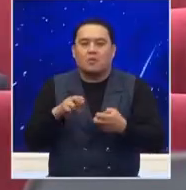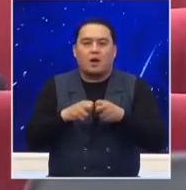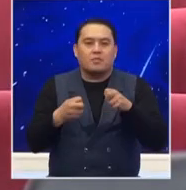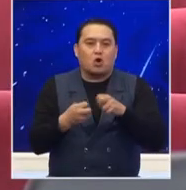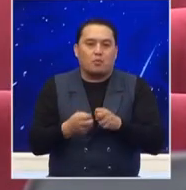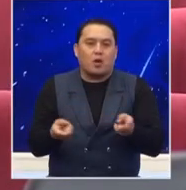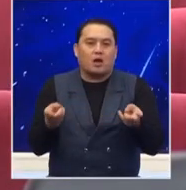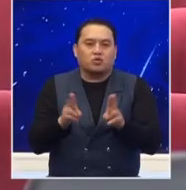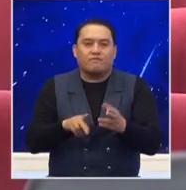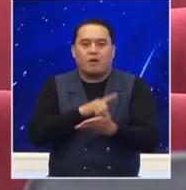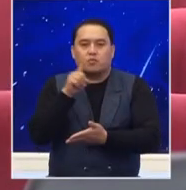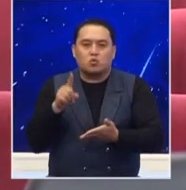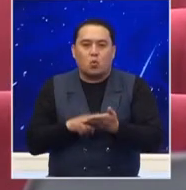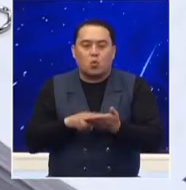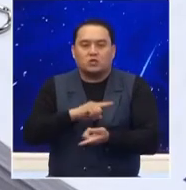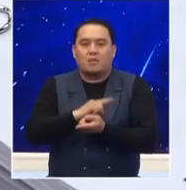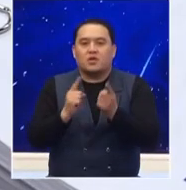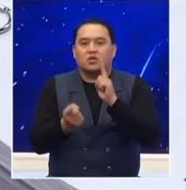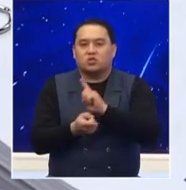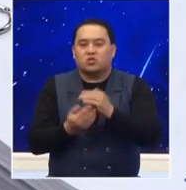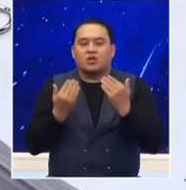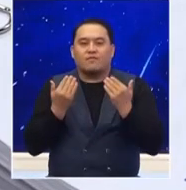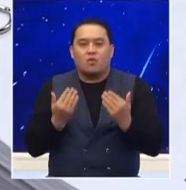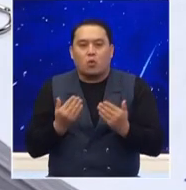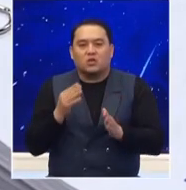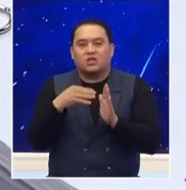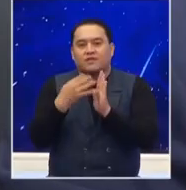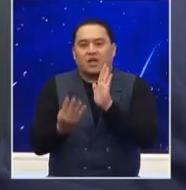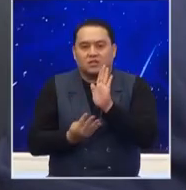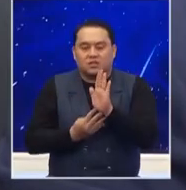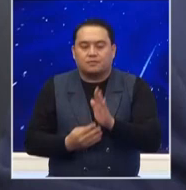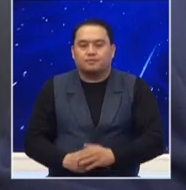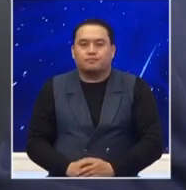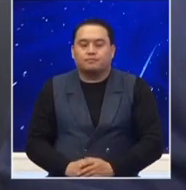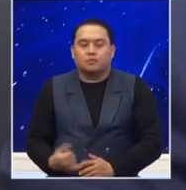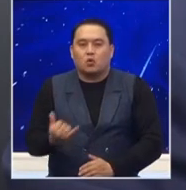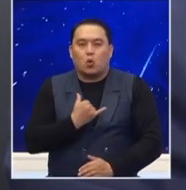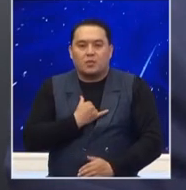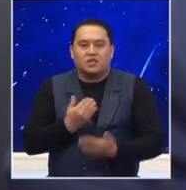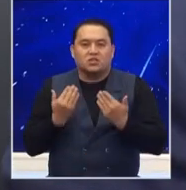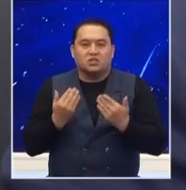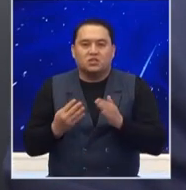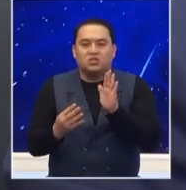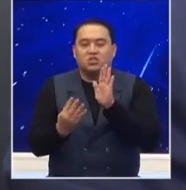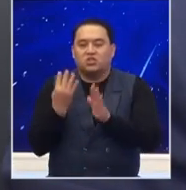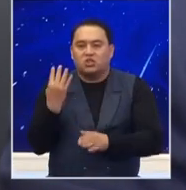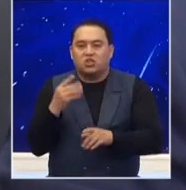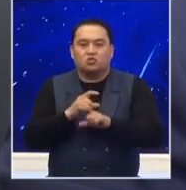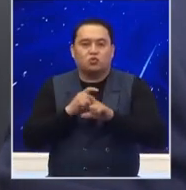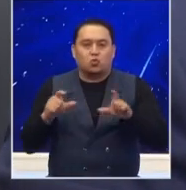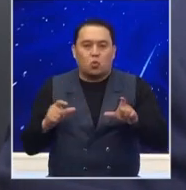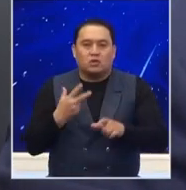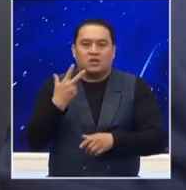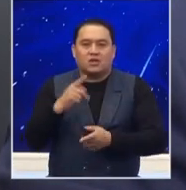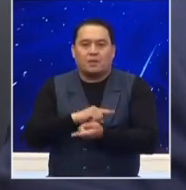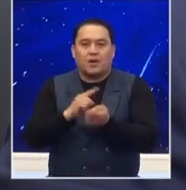все же остается вопрос с трехсменными школами. На данный момент их 19. Сейчас у меня 4 школы строятся, 3 переходящие. На следующий